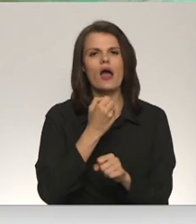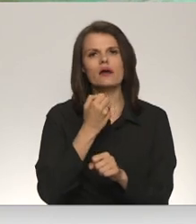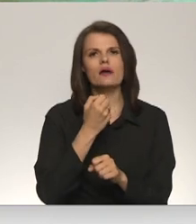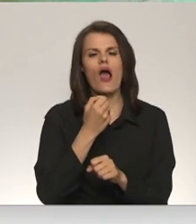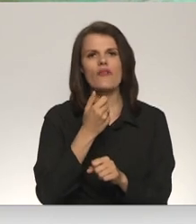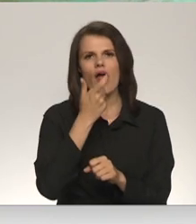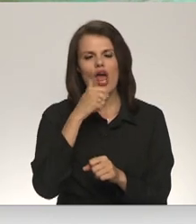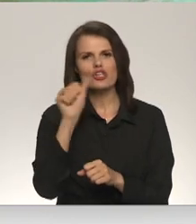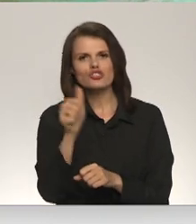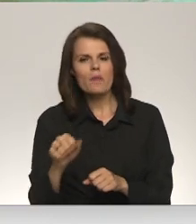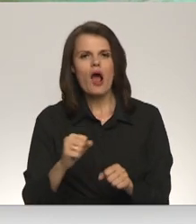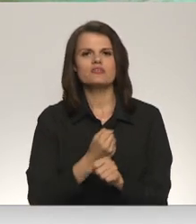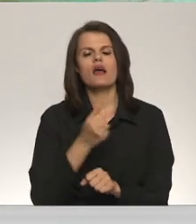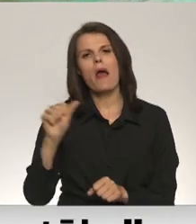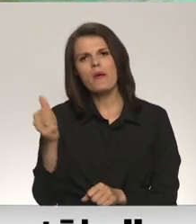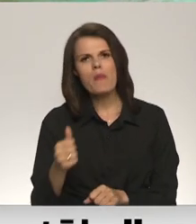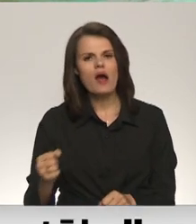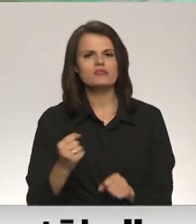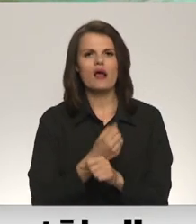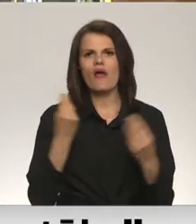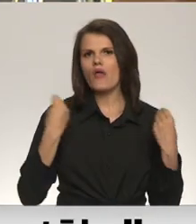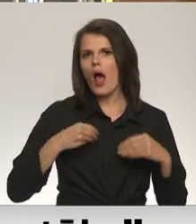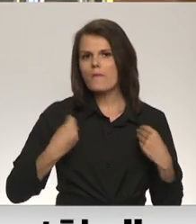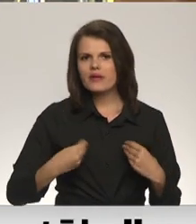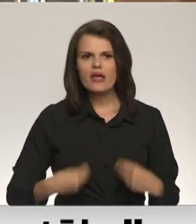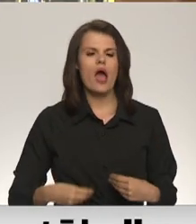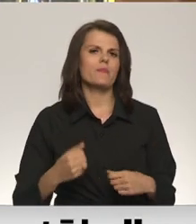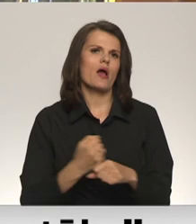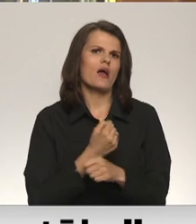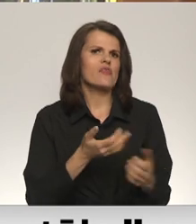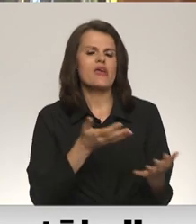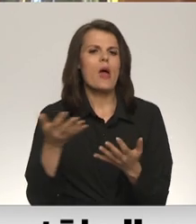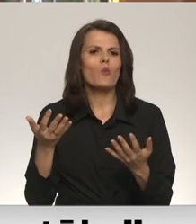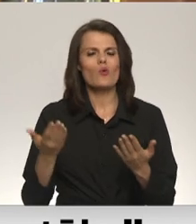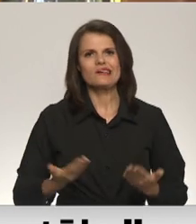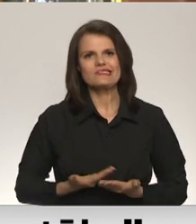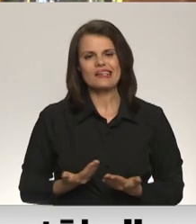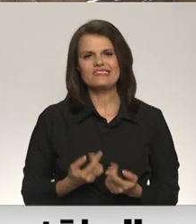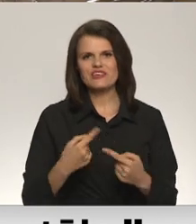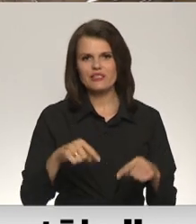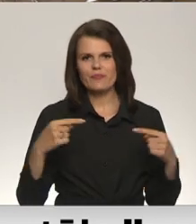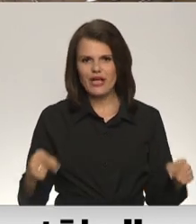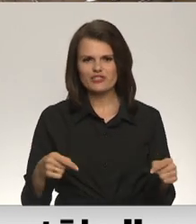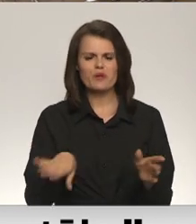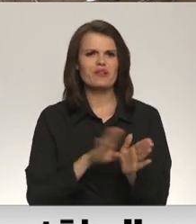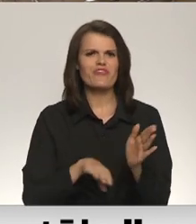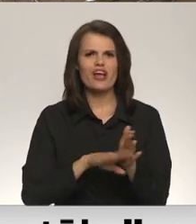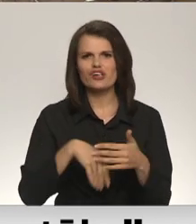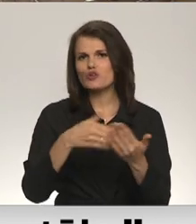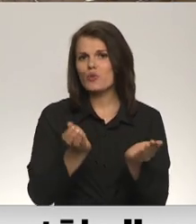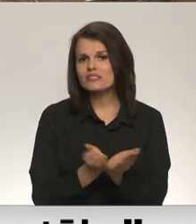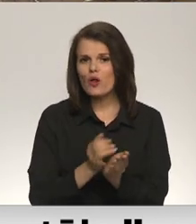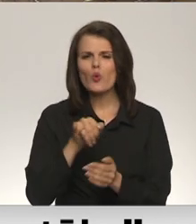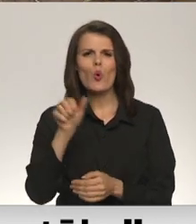mākslas priekšmetos, gan mākslā, gan apģērbā, gan jebkurā sadzīves priekšmetā, pat es vienkāršākajos traukos